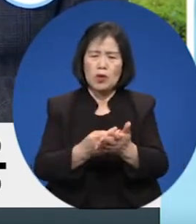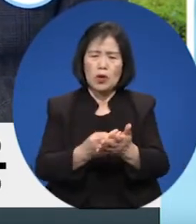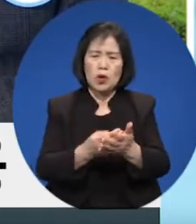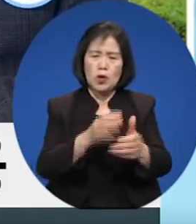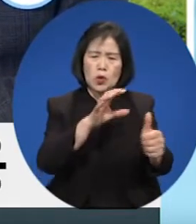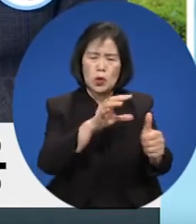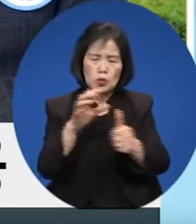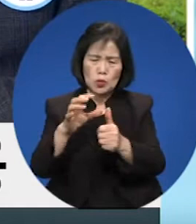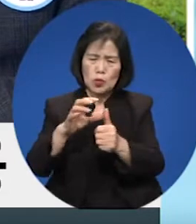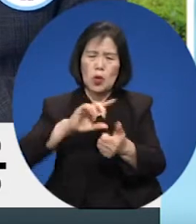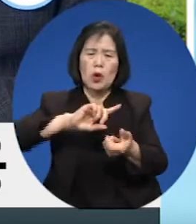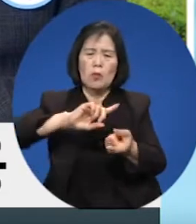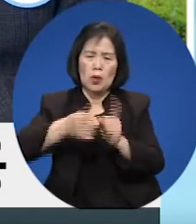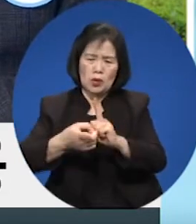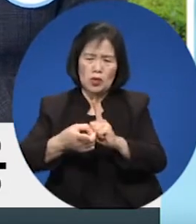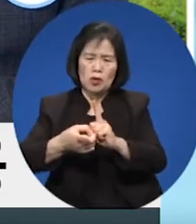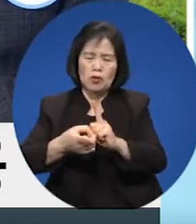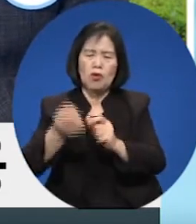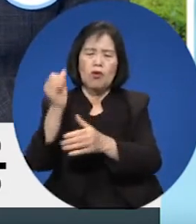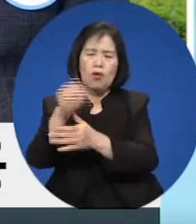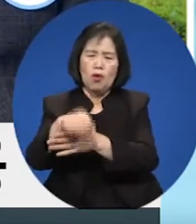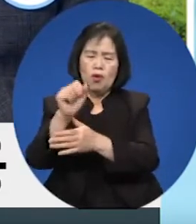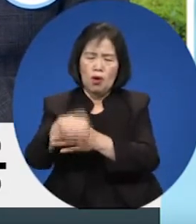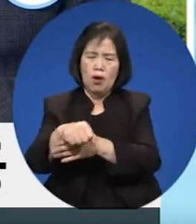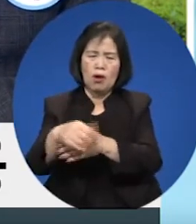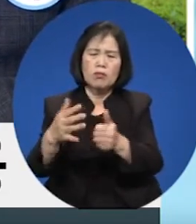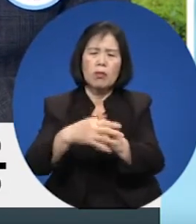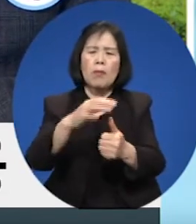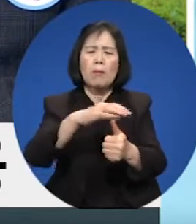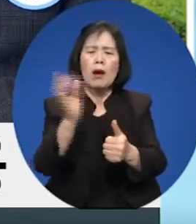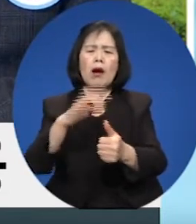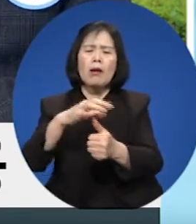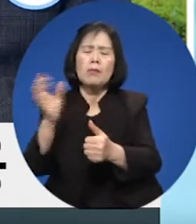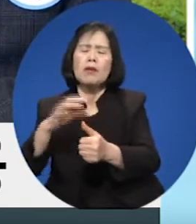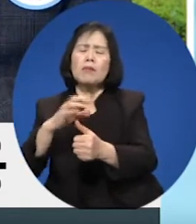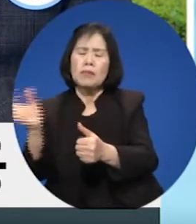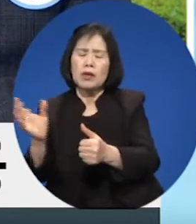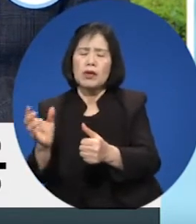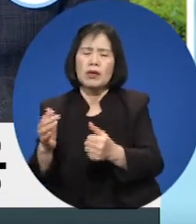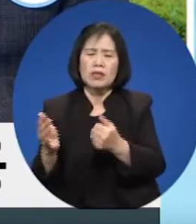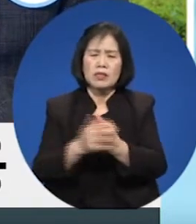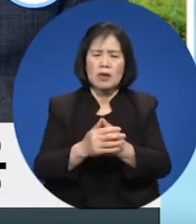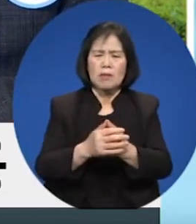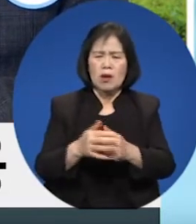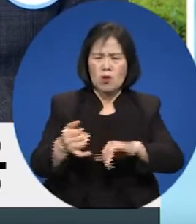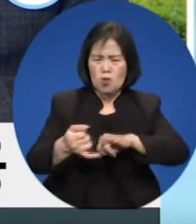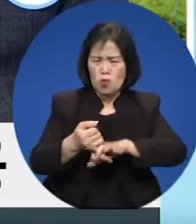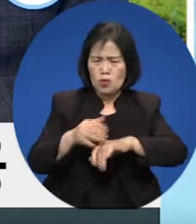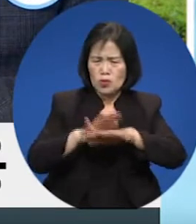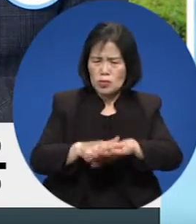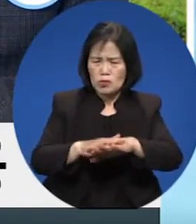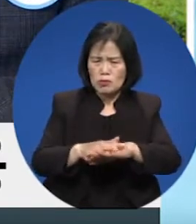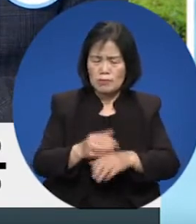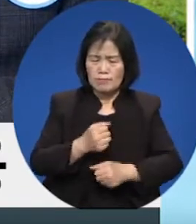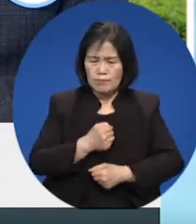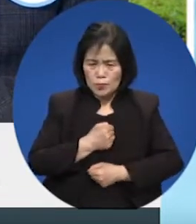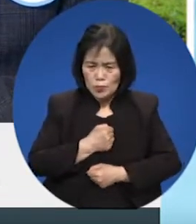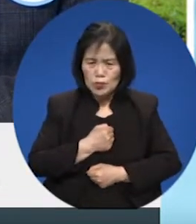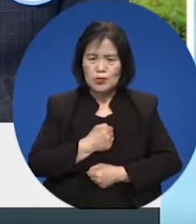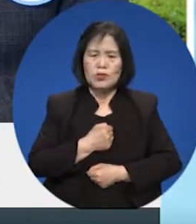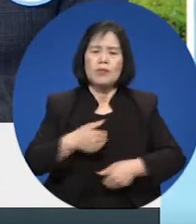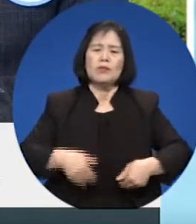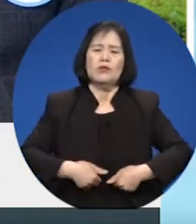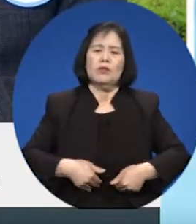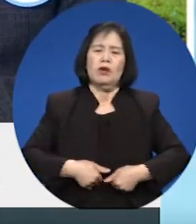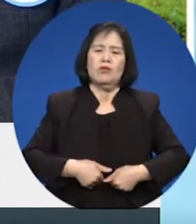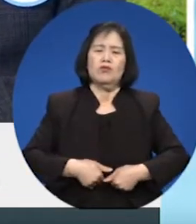변경을 해 주기 시작합니다 그러면서 풀리는 거거든요 그래서 이런 절대 농지를 사수할 수 있는 부분들을 가져야 되고요